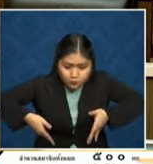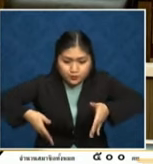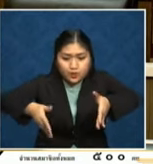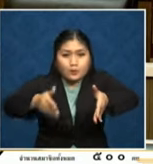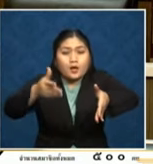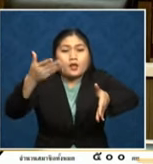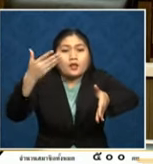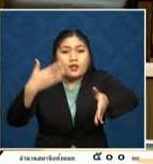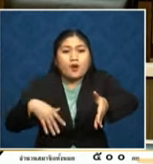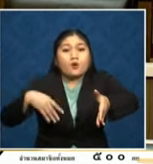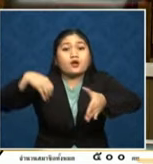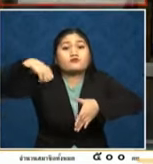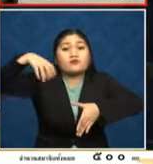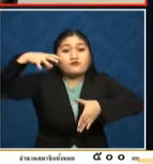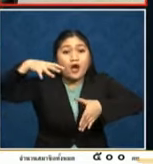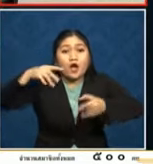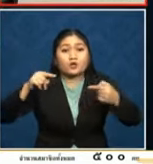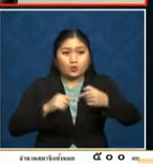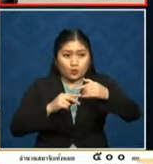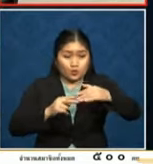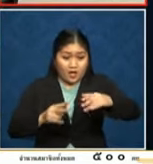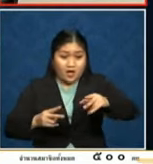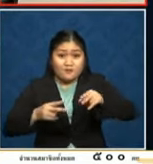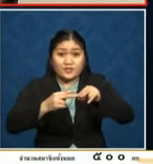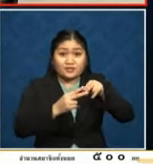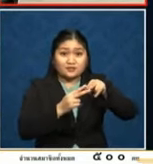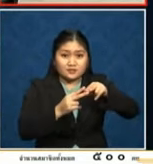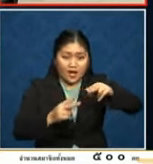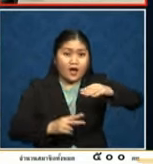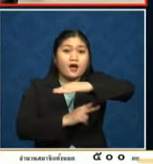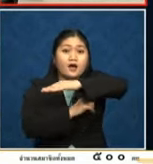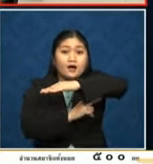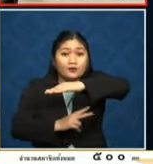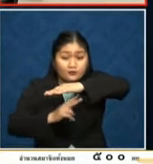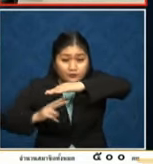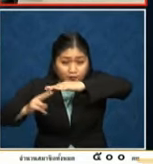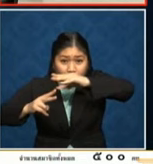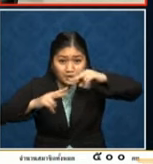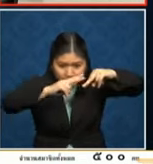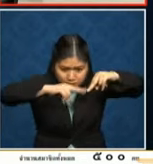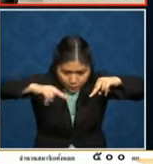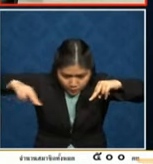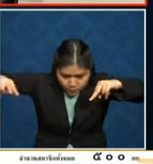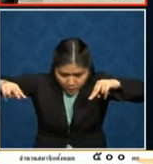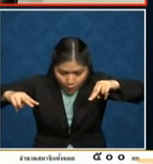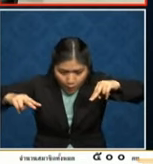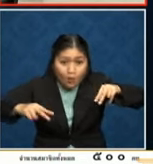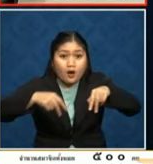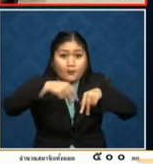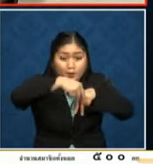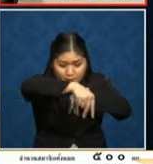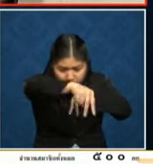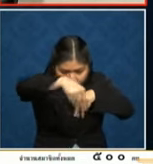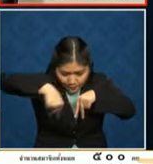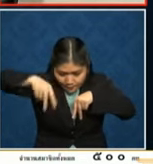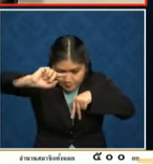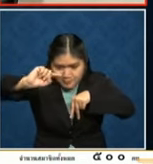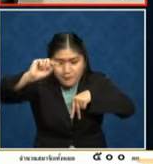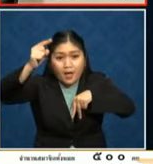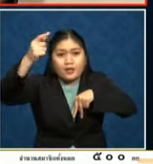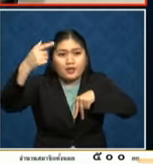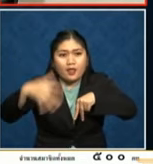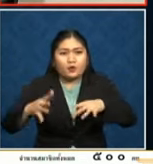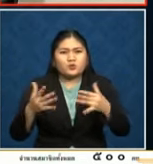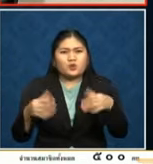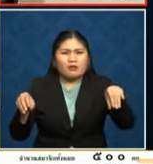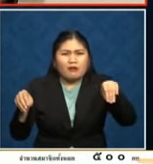าตั้งแนวเสาไฟฟ้าใหม่นะคะตั้งแต่6ตุลา66แล้วอ่ะขณะนี้จะเข้าเดือน